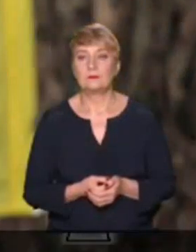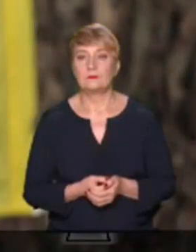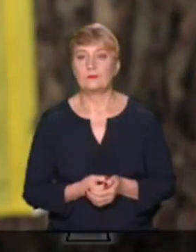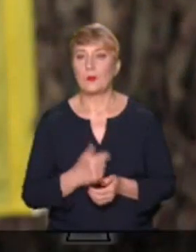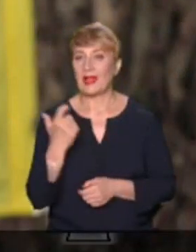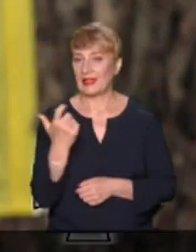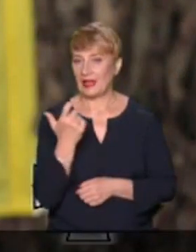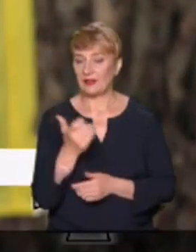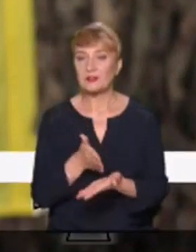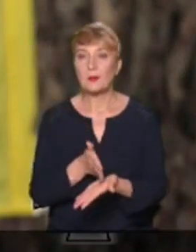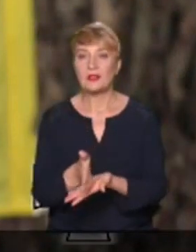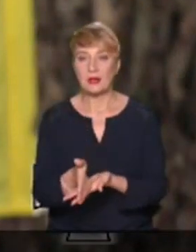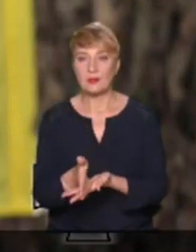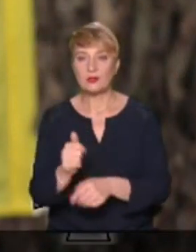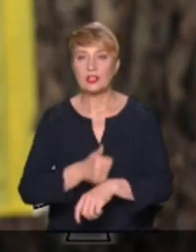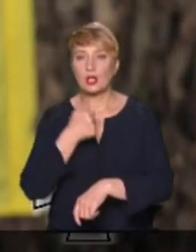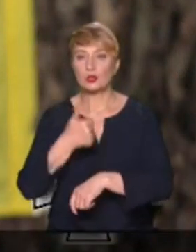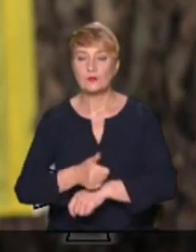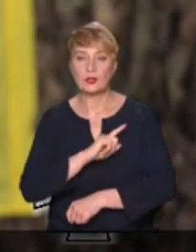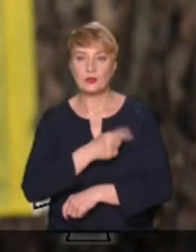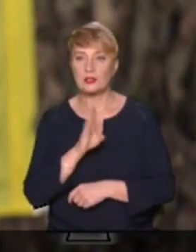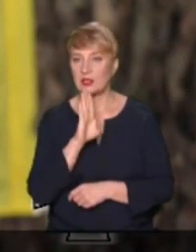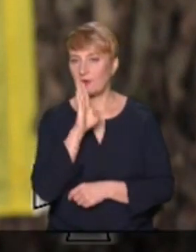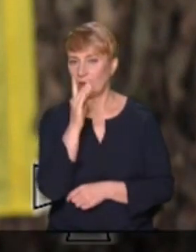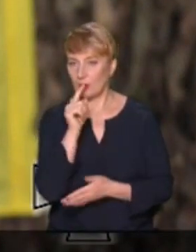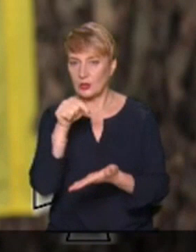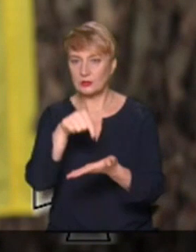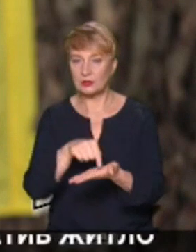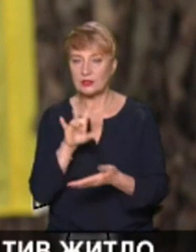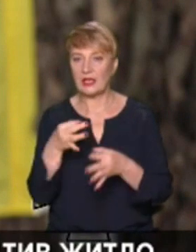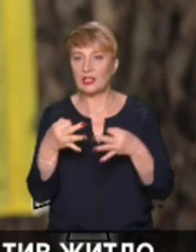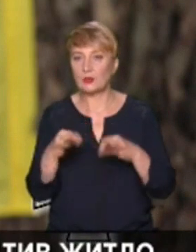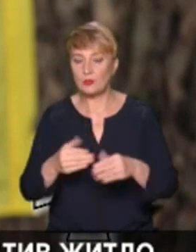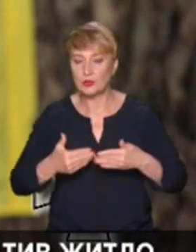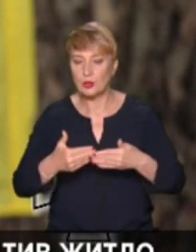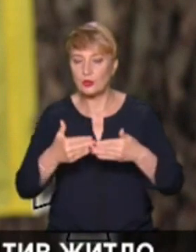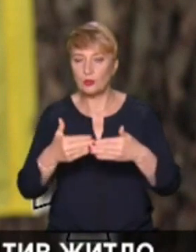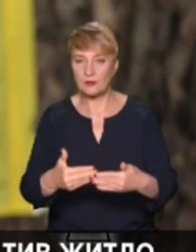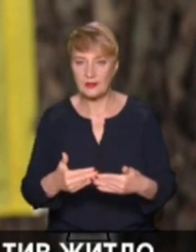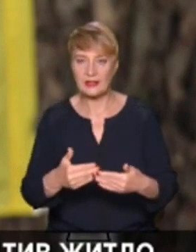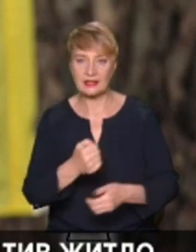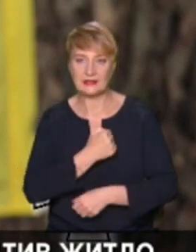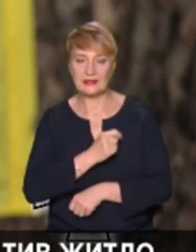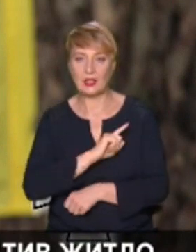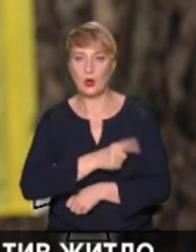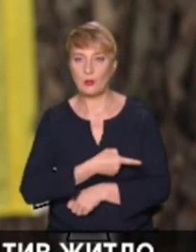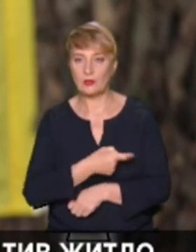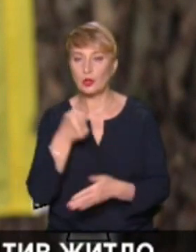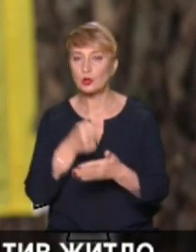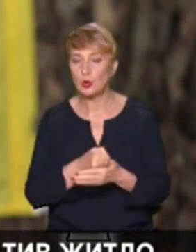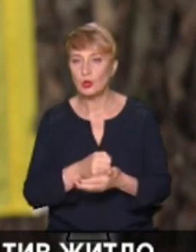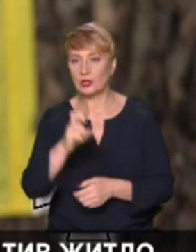На Харківському напрямку основні зусилля ворог зосереджує на недопущенні просування сил оборони до державного кордону